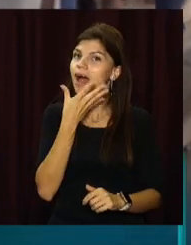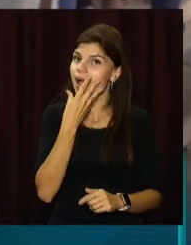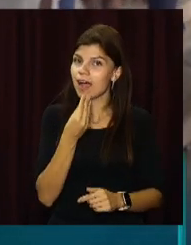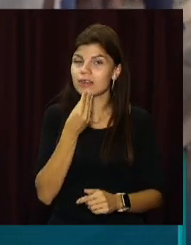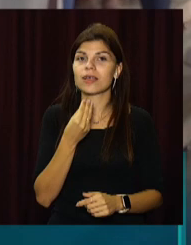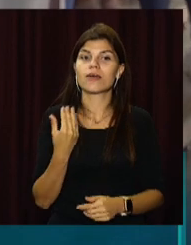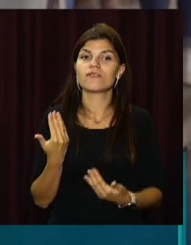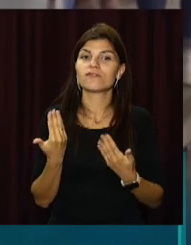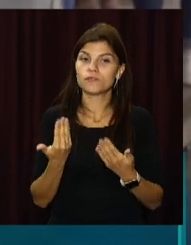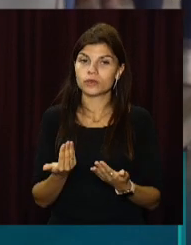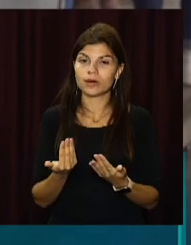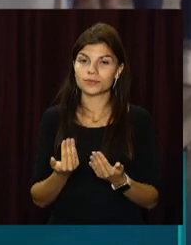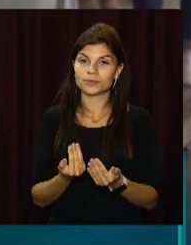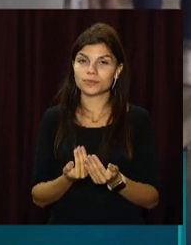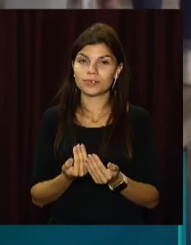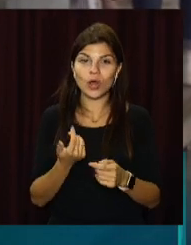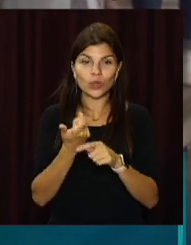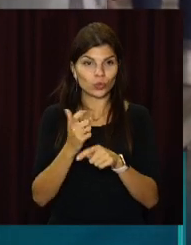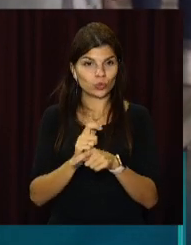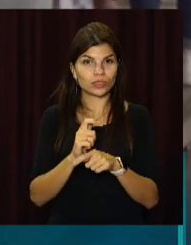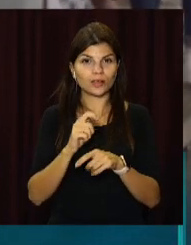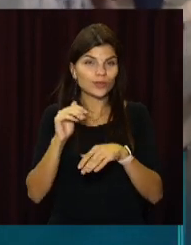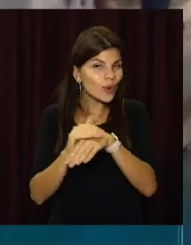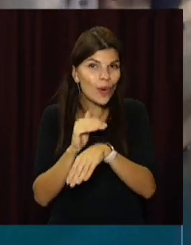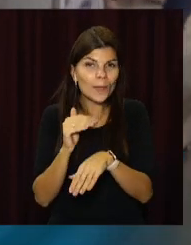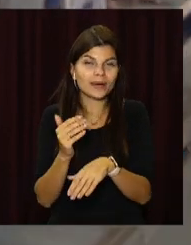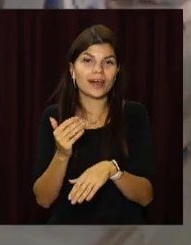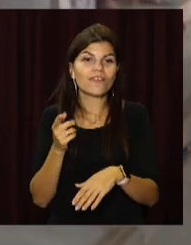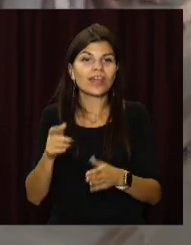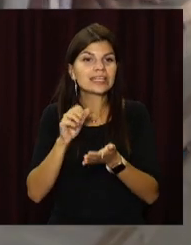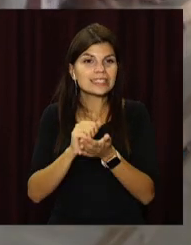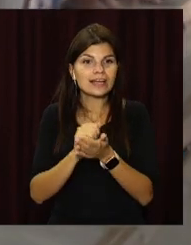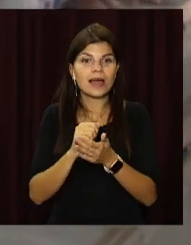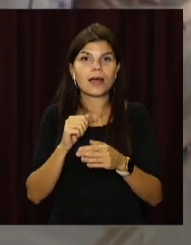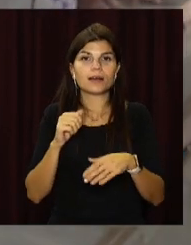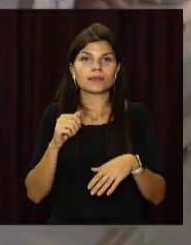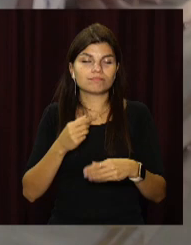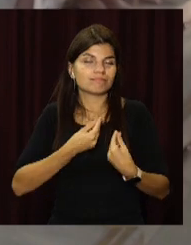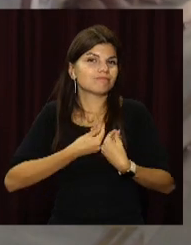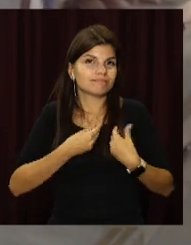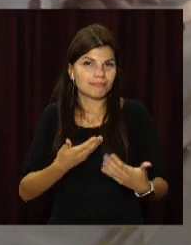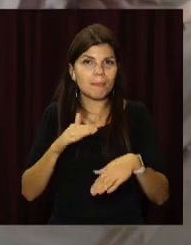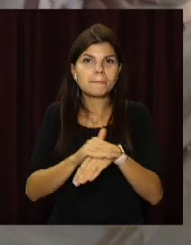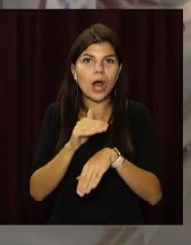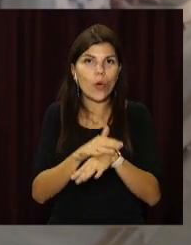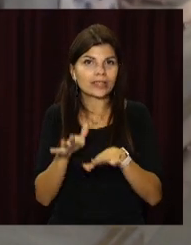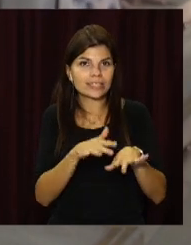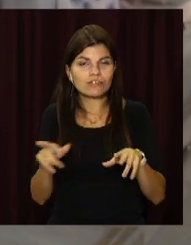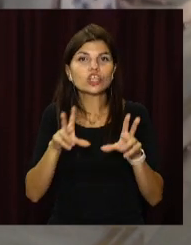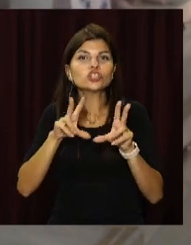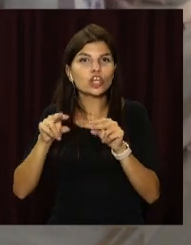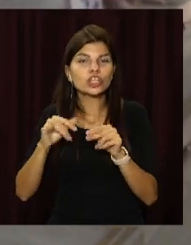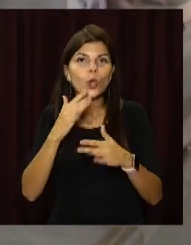вона дуже добра, вона займається благодійністю і вона несе щастя